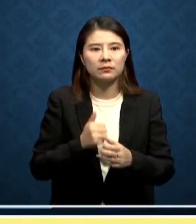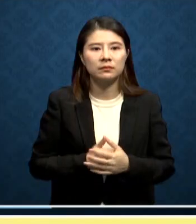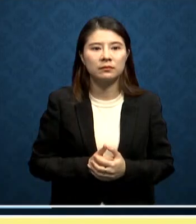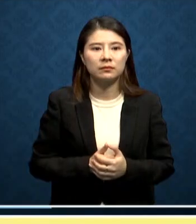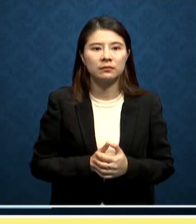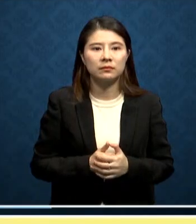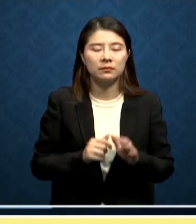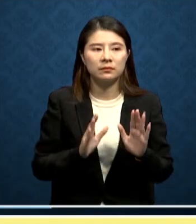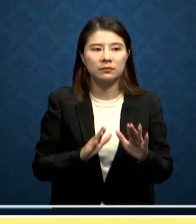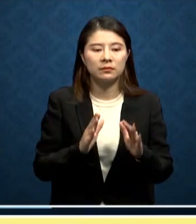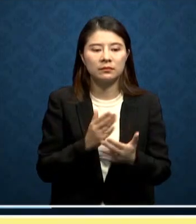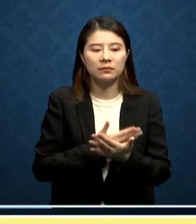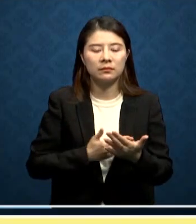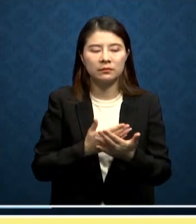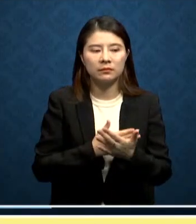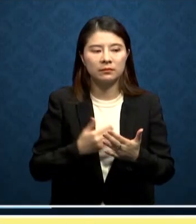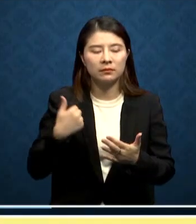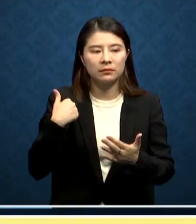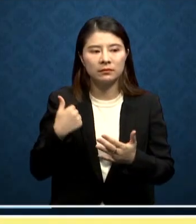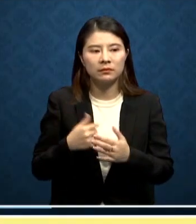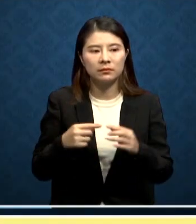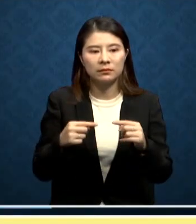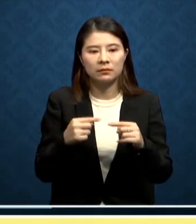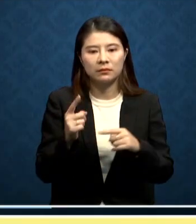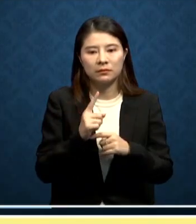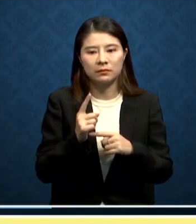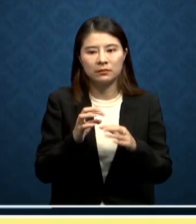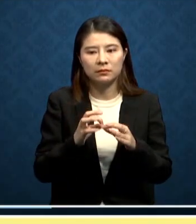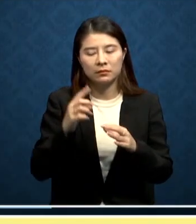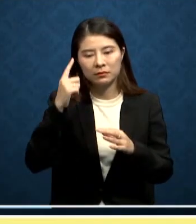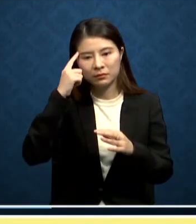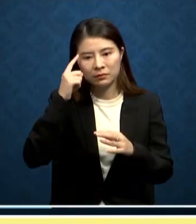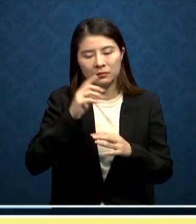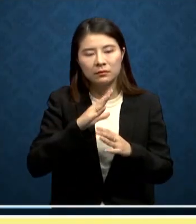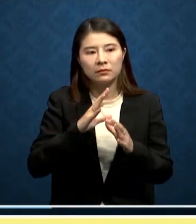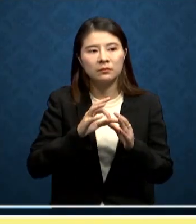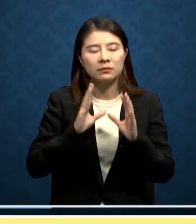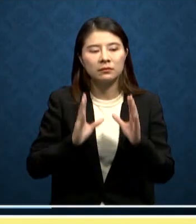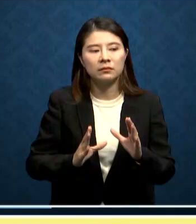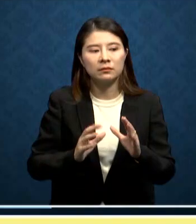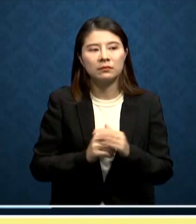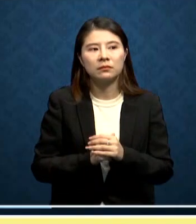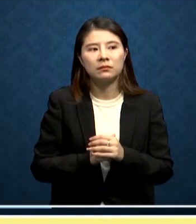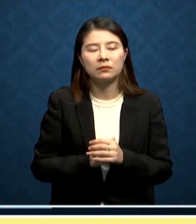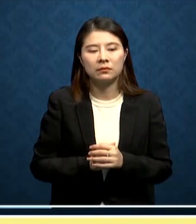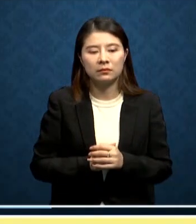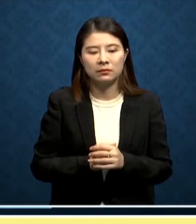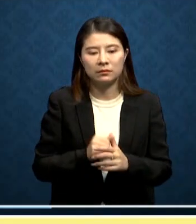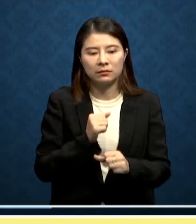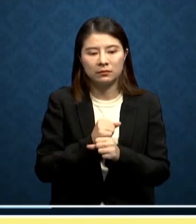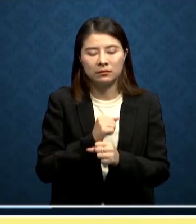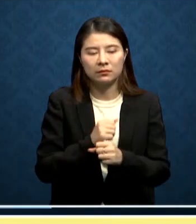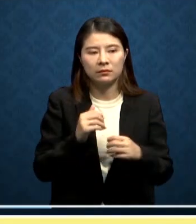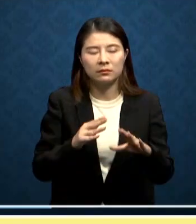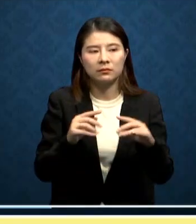ฝากเป็นข้อพิจารณาของท่านนะส่วนเรื่องของการสร้างจิตสำนึกวินัยจราจรนี่ก็พยายามทำอยู่แล้วแต่ผม